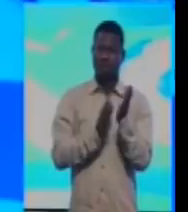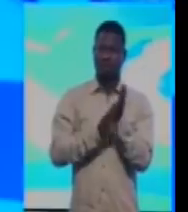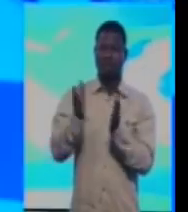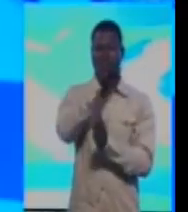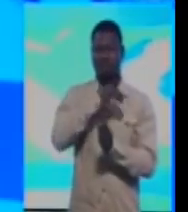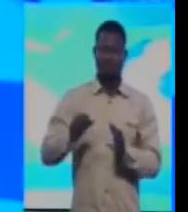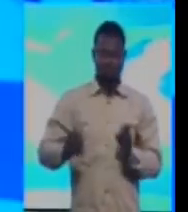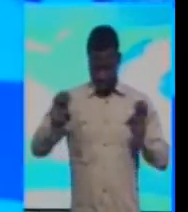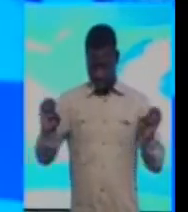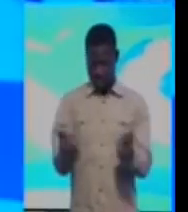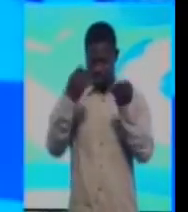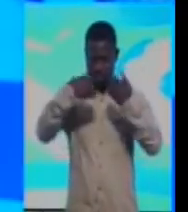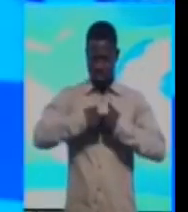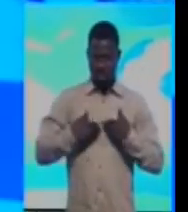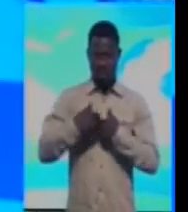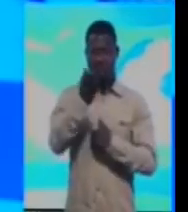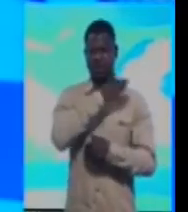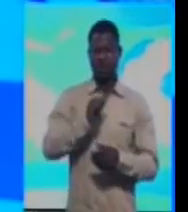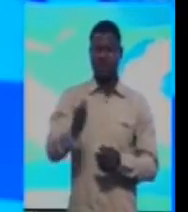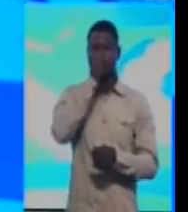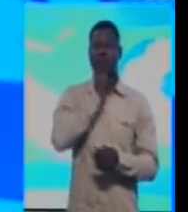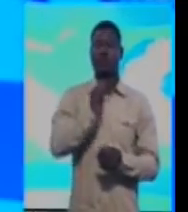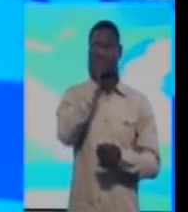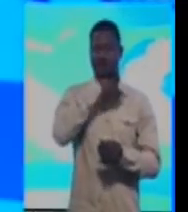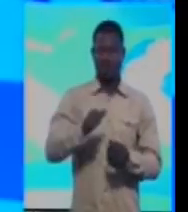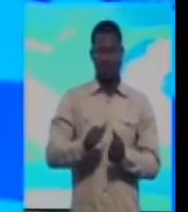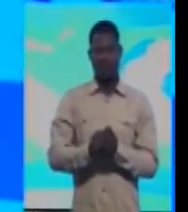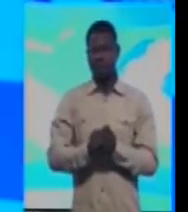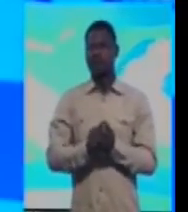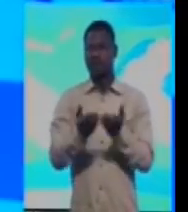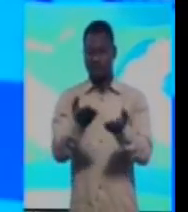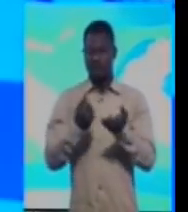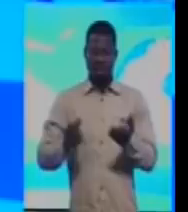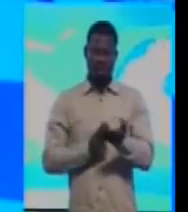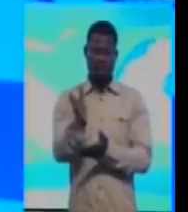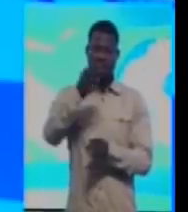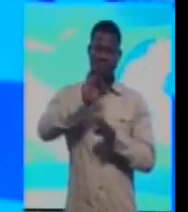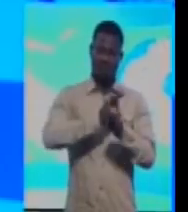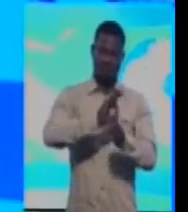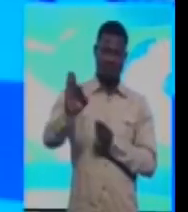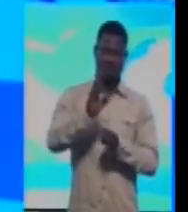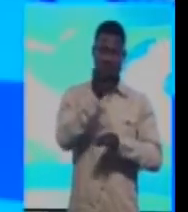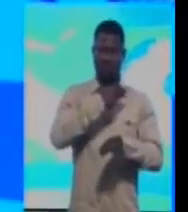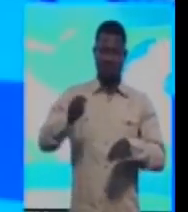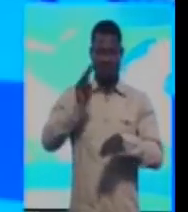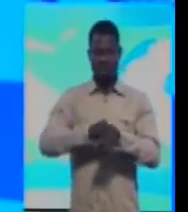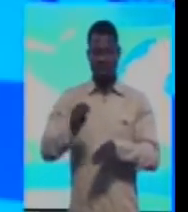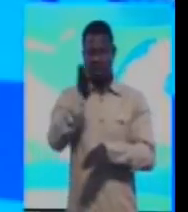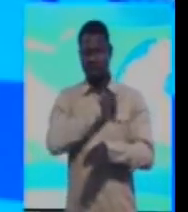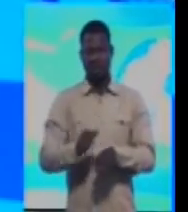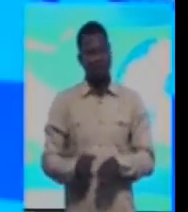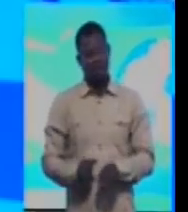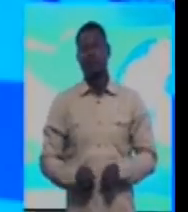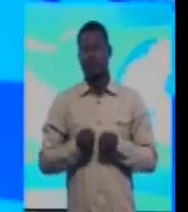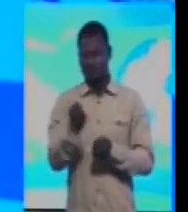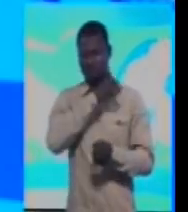d'élevage. C'est une infrastructure de formation professionnelle qui entend, par la formation et le recyclage, mettre à la disposition du Burkina